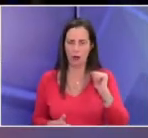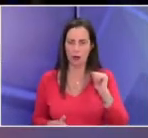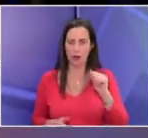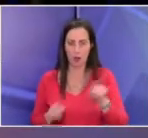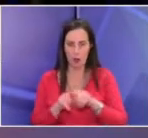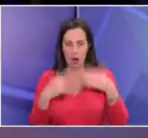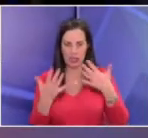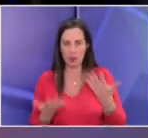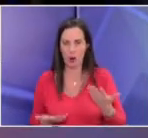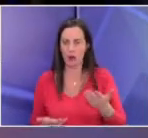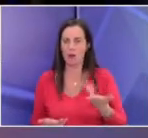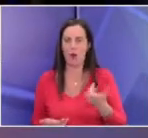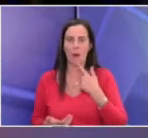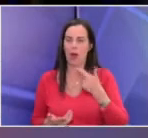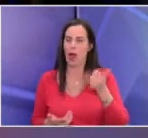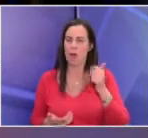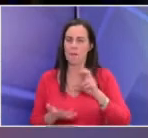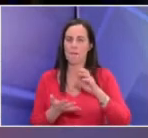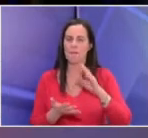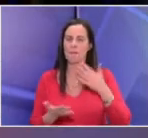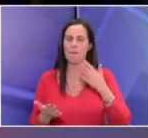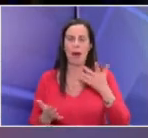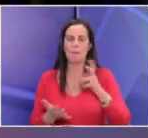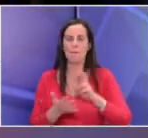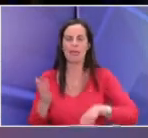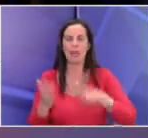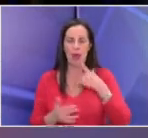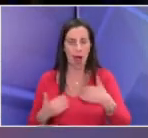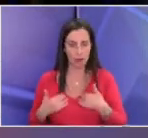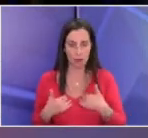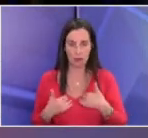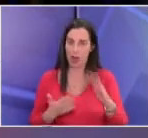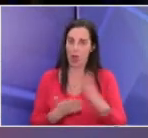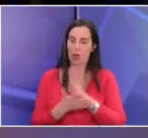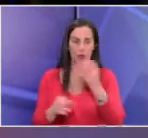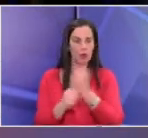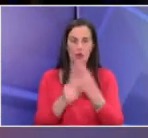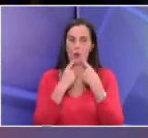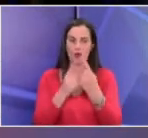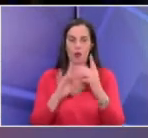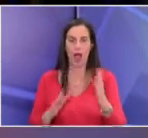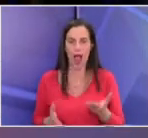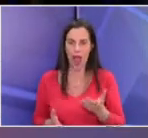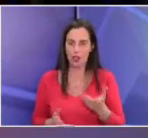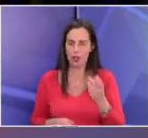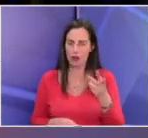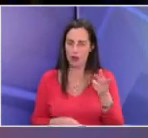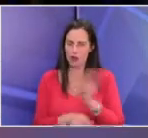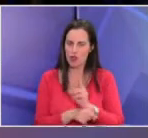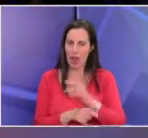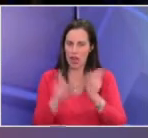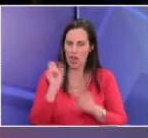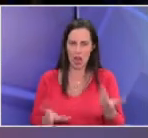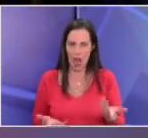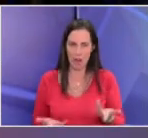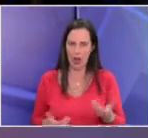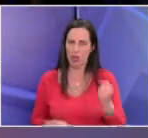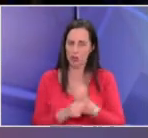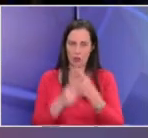נושא. בוא נדבר על המיסים. בוא נדבר על המס השולי שיכול להגיע עד 45%, אבל מעבר